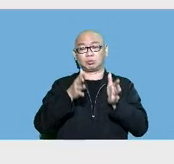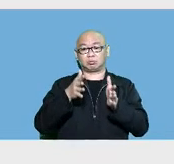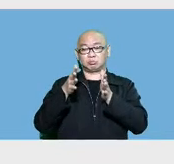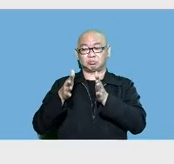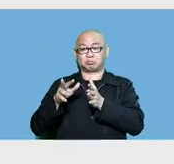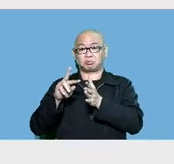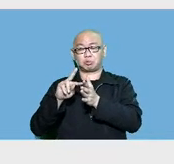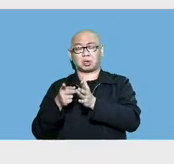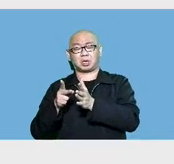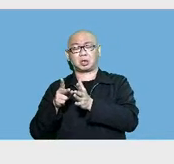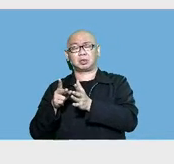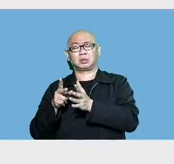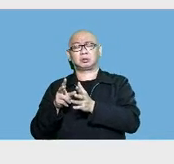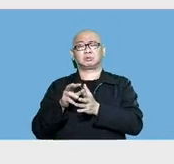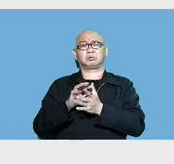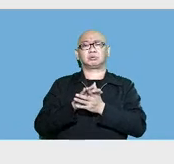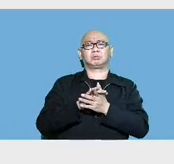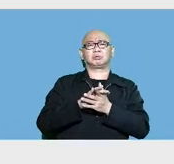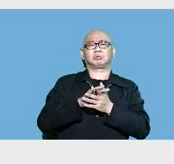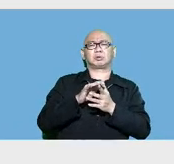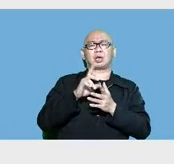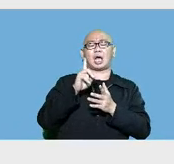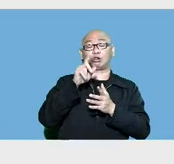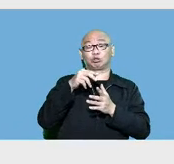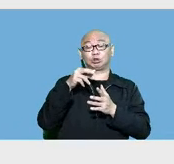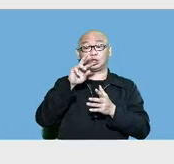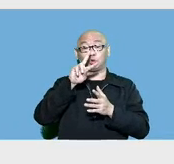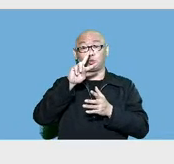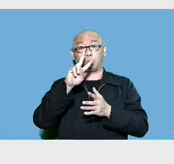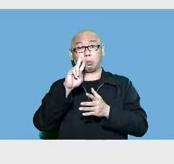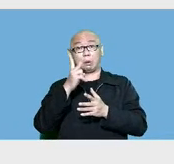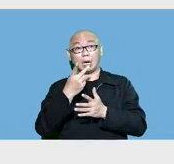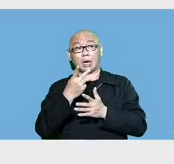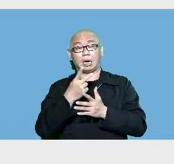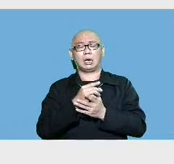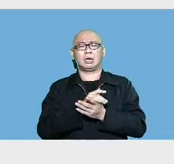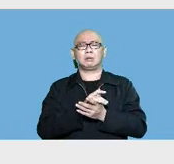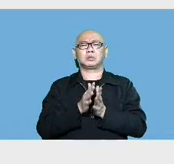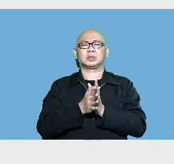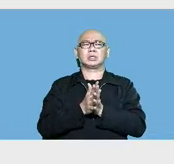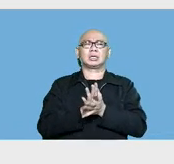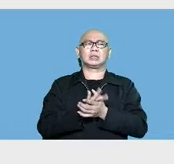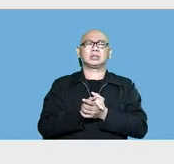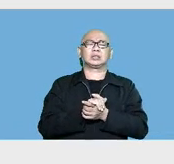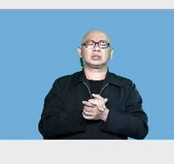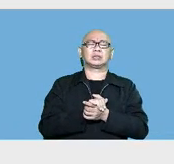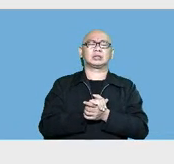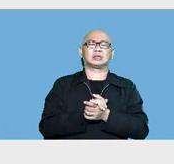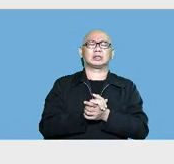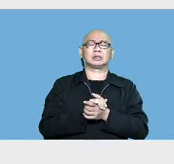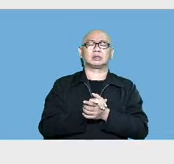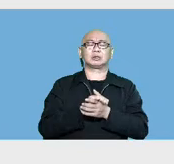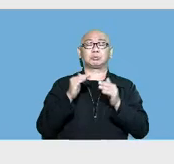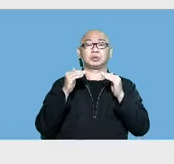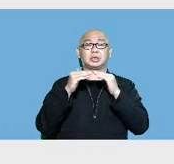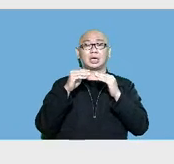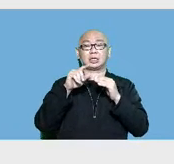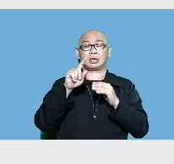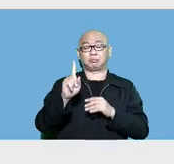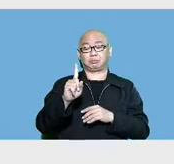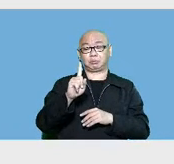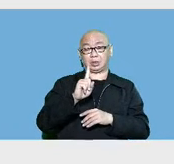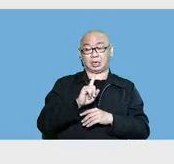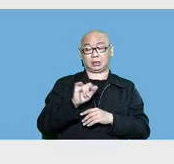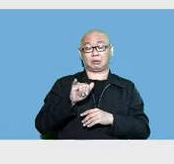merelokasi tanpa memperhatikan masa depan mereka, harus diubah menjadi kebijakan yang berpihak kepada